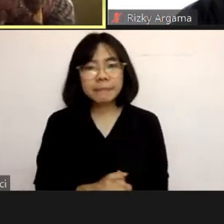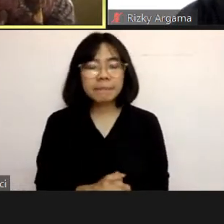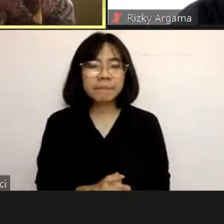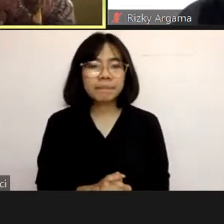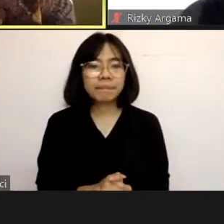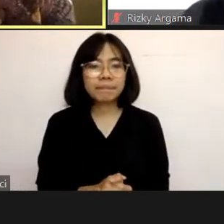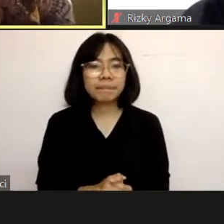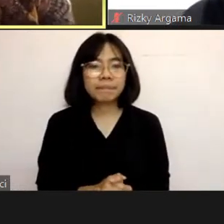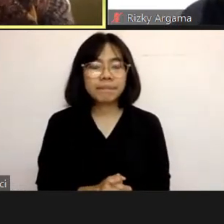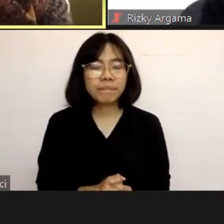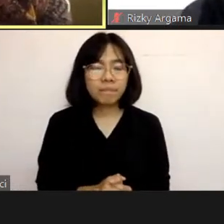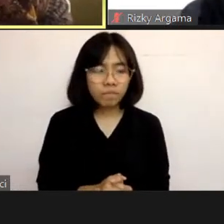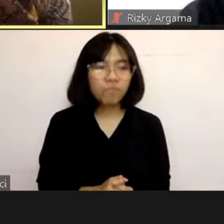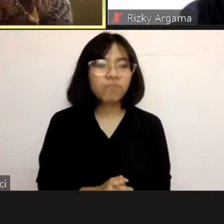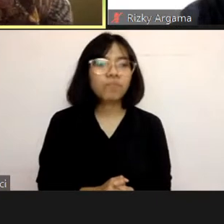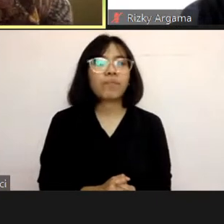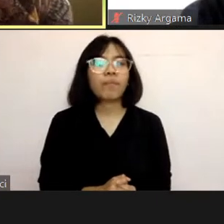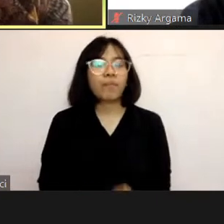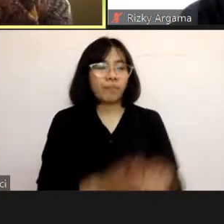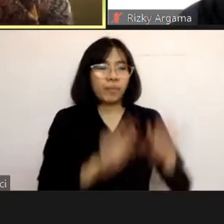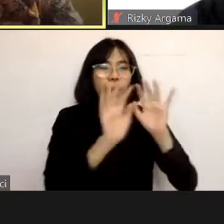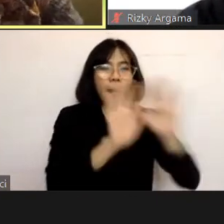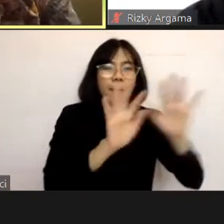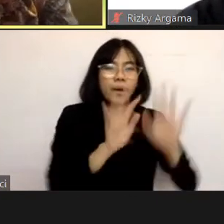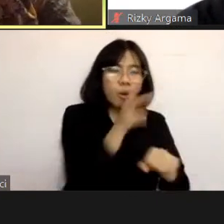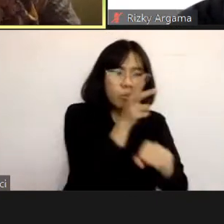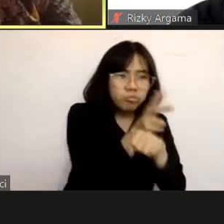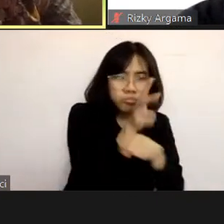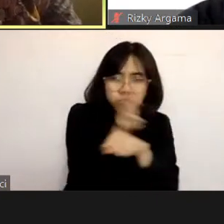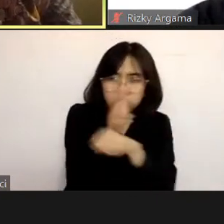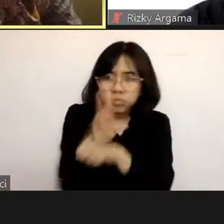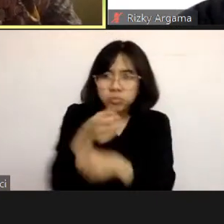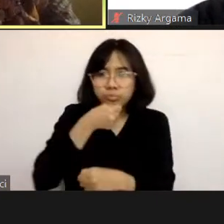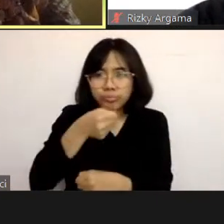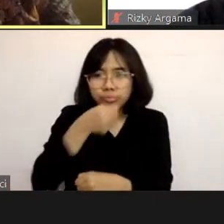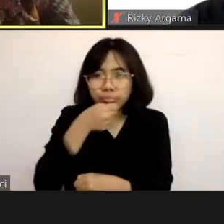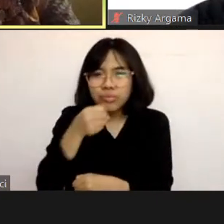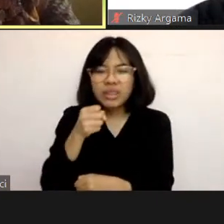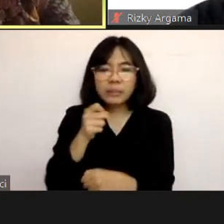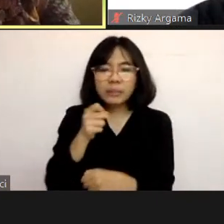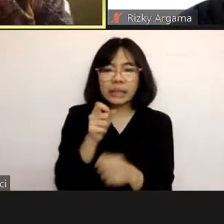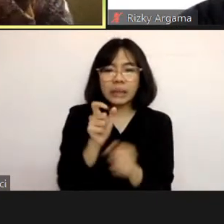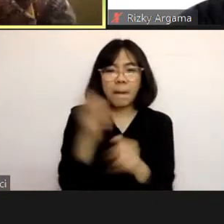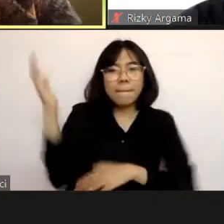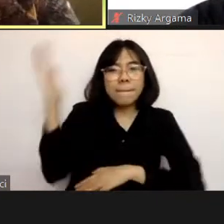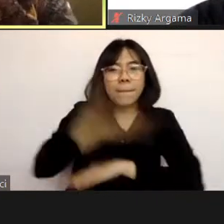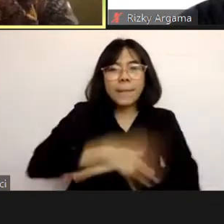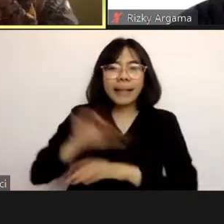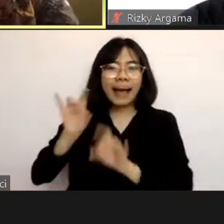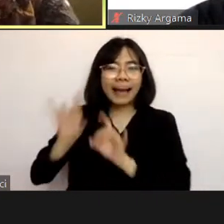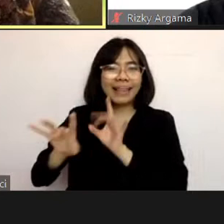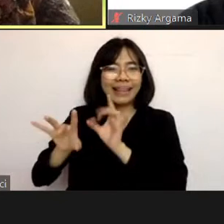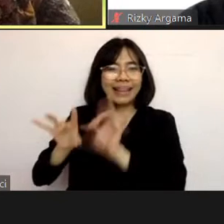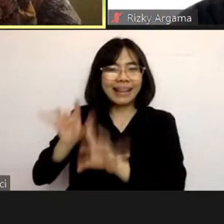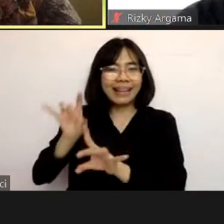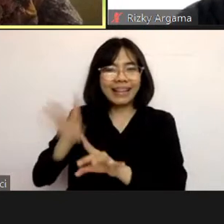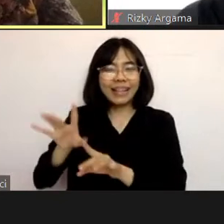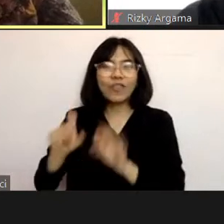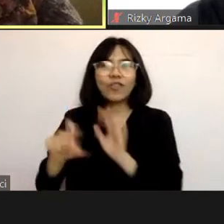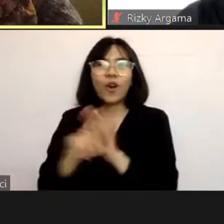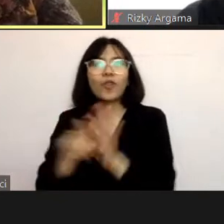kritik atau kolusi antara pejabat publik dengan pihak-pihak di luar sana untuk melakukan tindak pidana korupsi